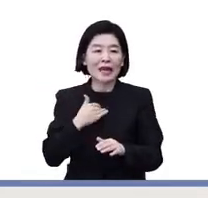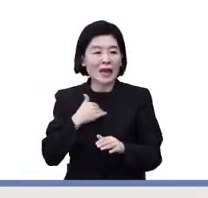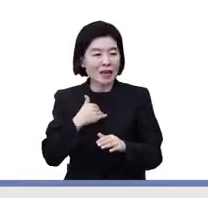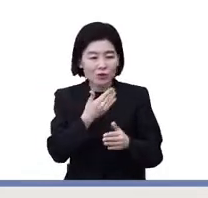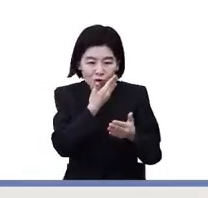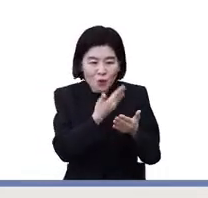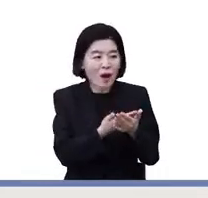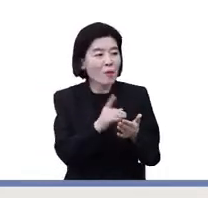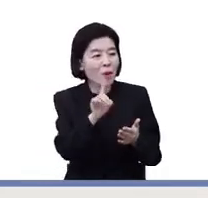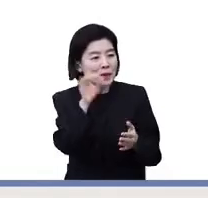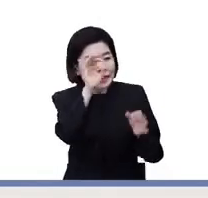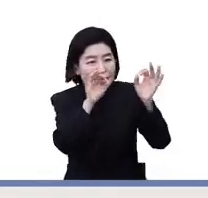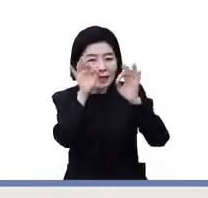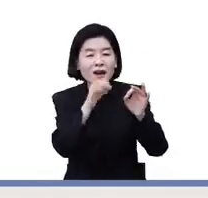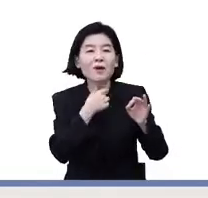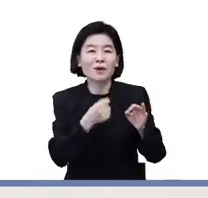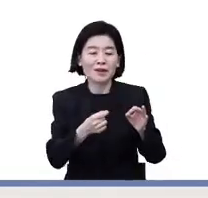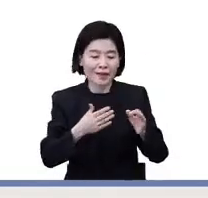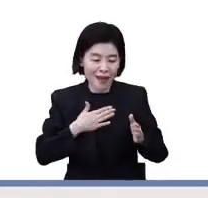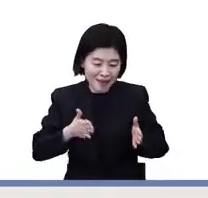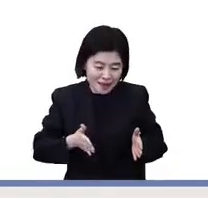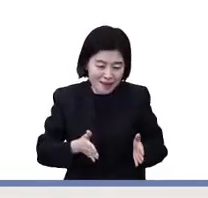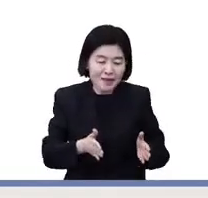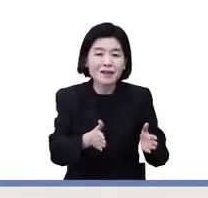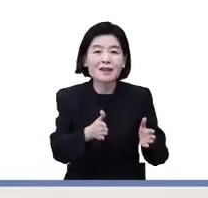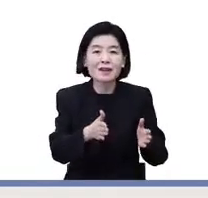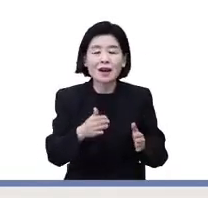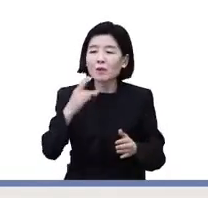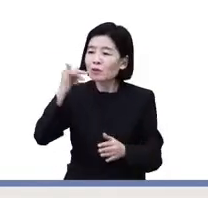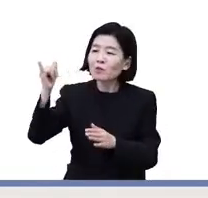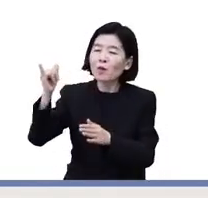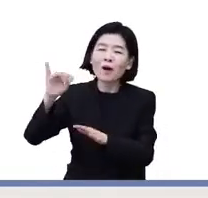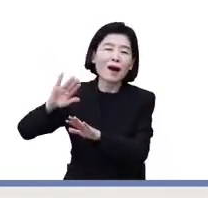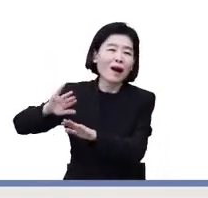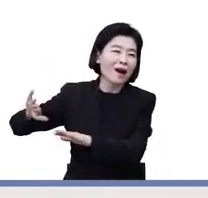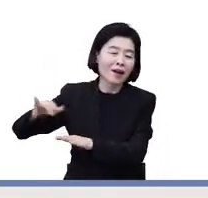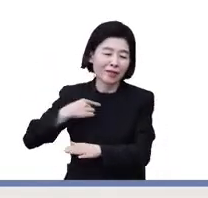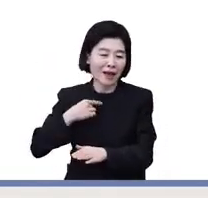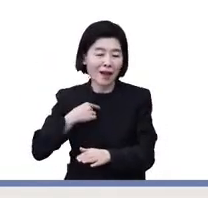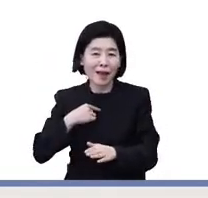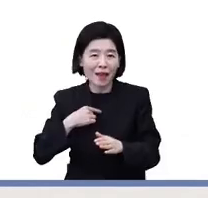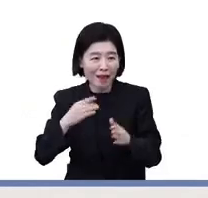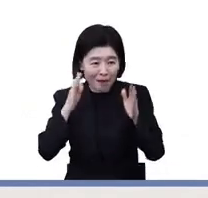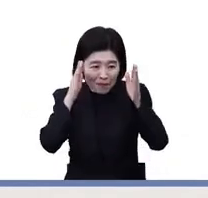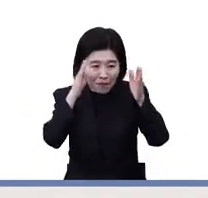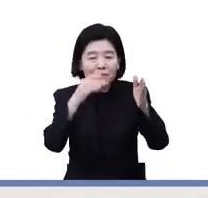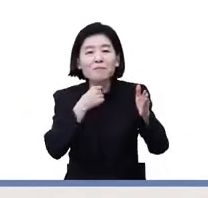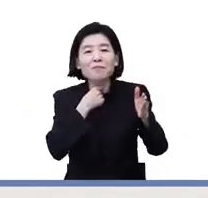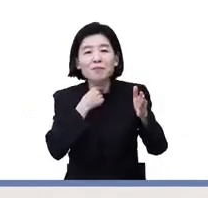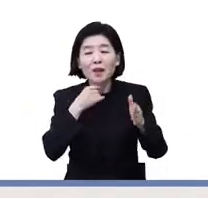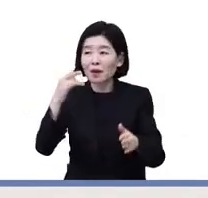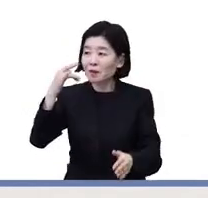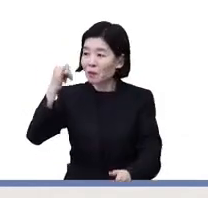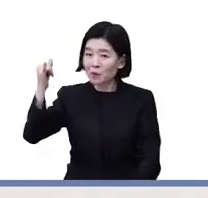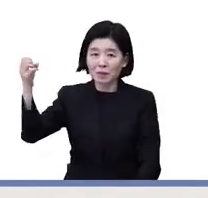길을 찾아야 되니까 그건 부모의 길 말고 나의 길을 찾는 것이거든요. 부모의 말을 그대로 답습하는 게